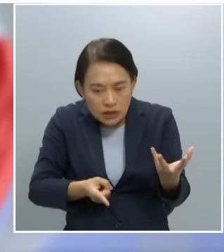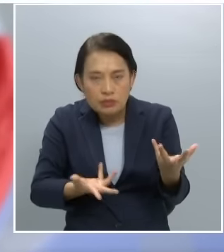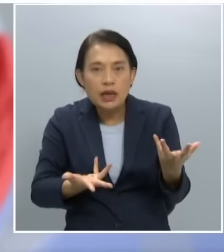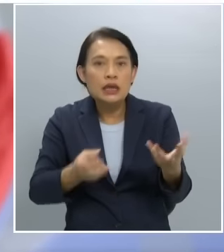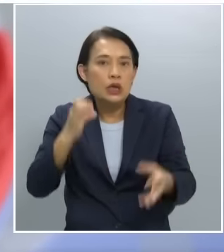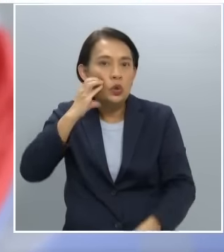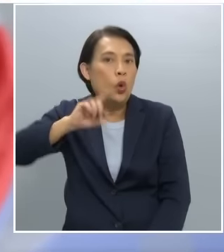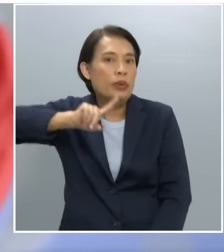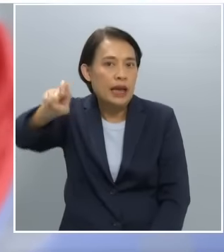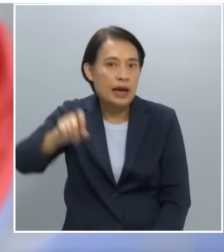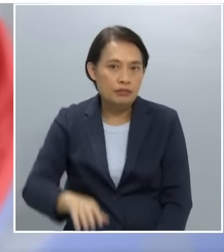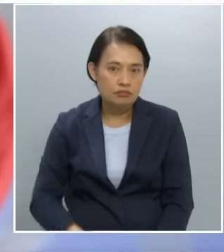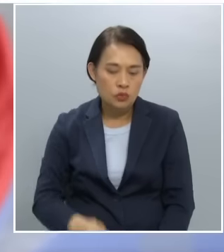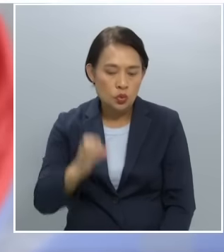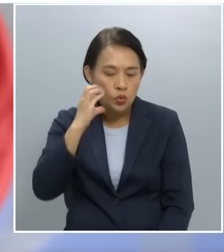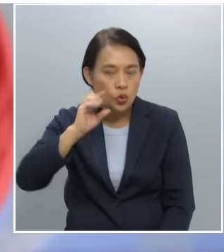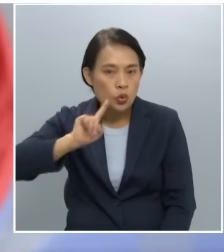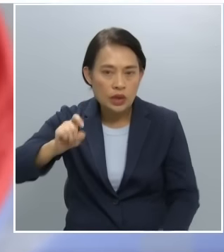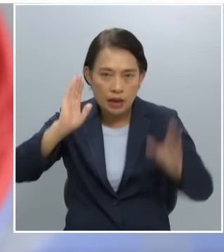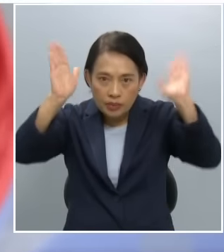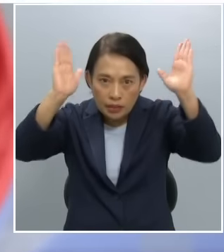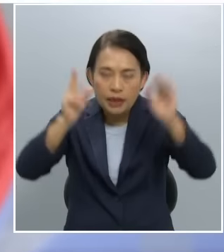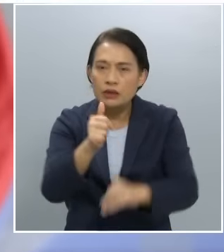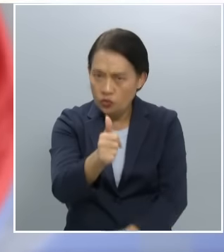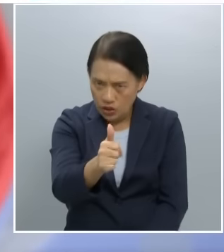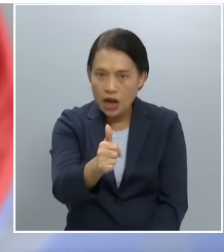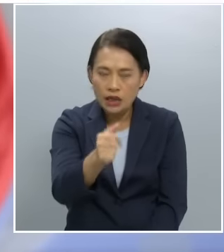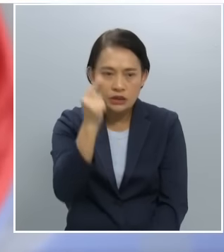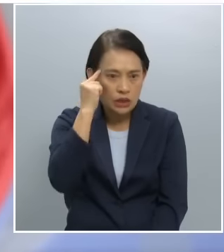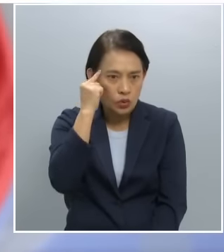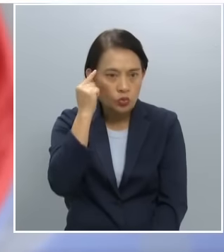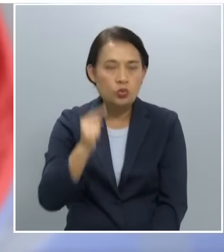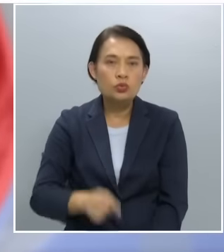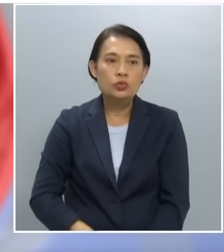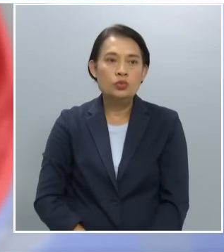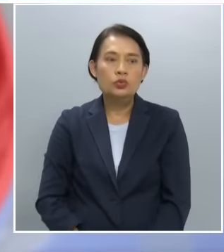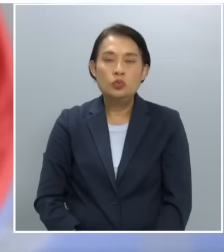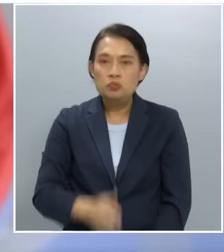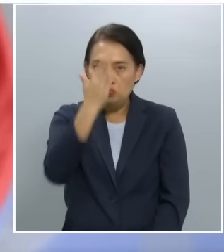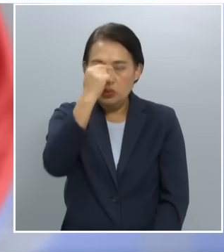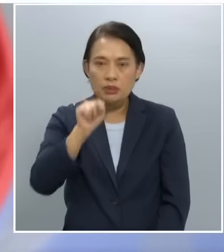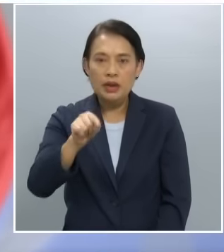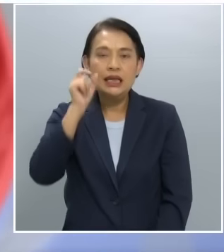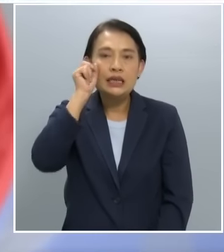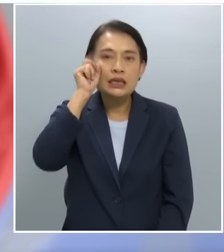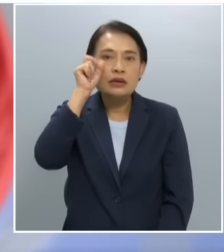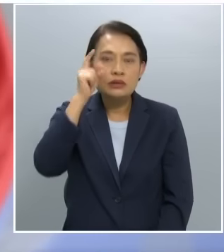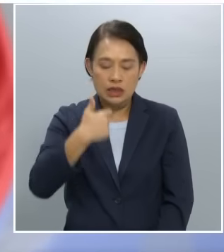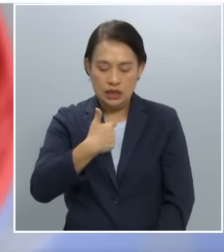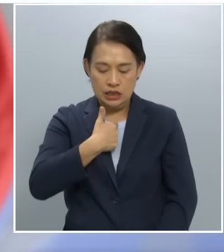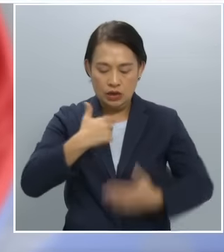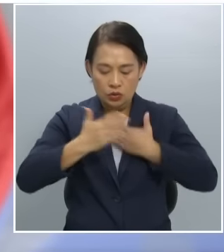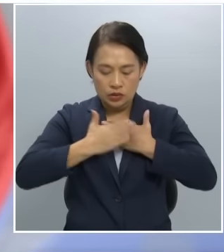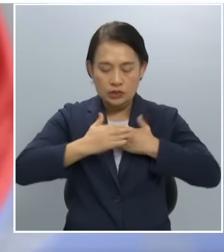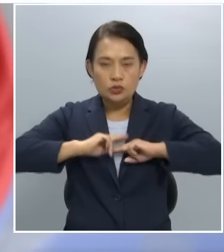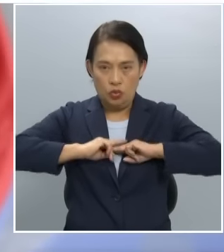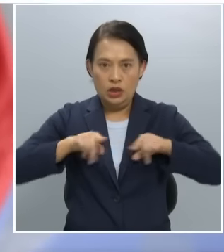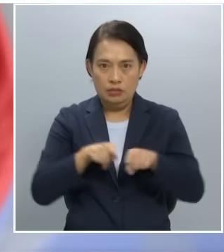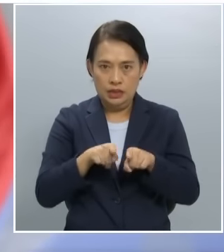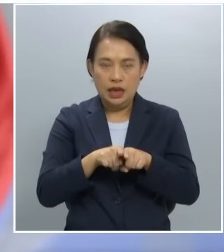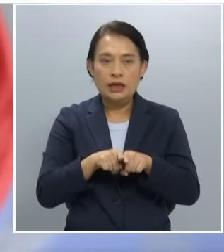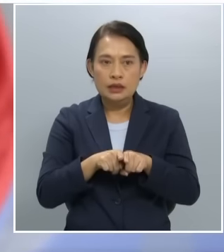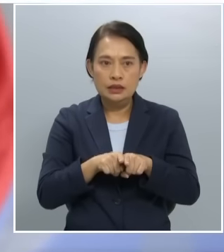ถามประชาสัมพันธ์เก็ได้ว่ามีมั้ยจะได้รับรู้นะฮะคือบางครั้งอ่ะเข้าใจแต่ว่าเราเองก็ต้องตั้งสติด้วยเหมือนกันนะฮะ